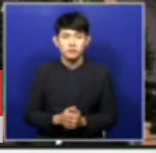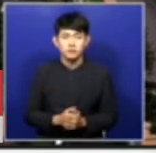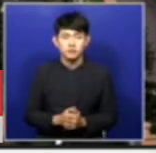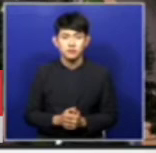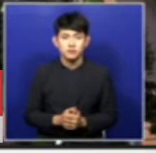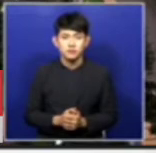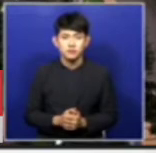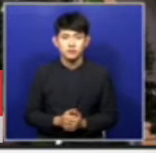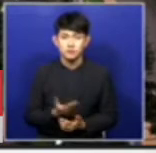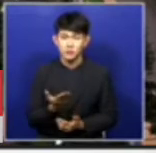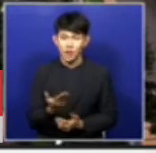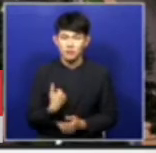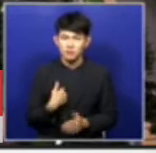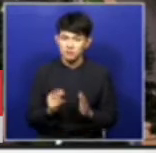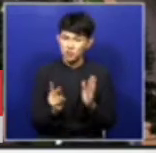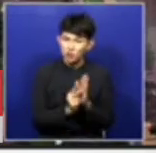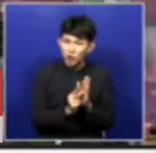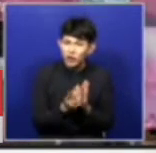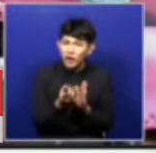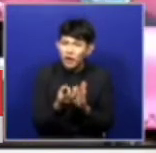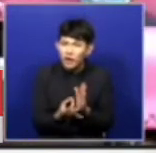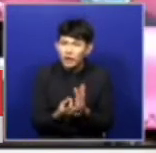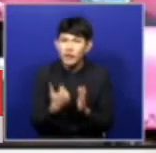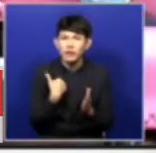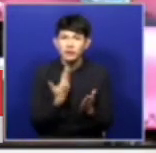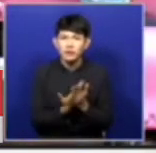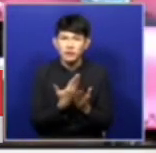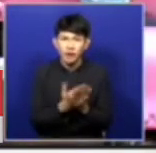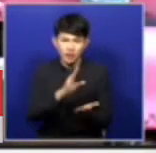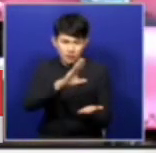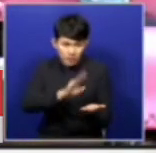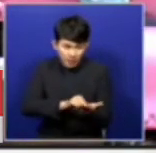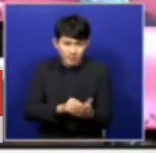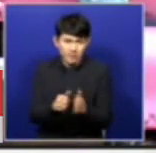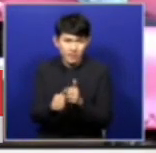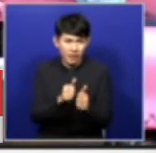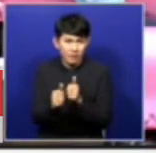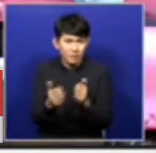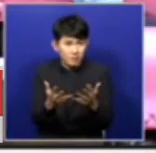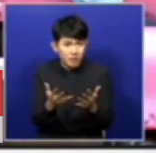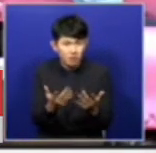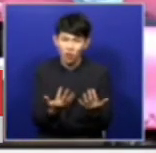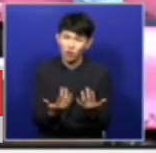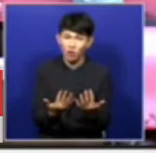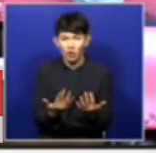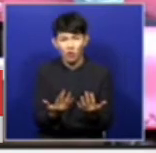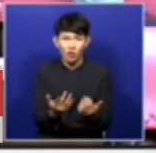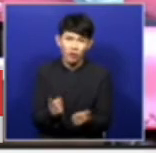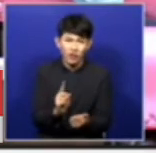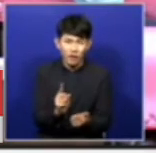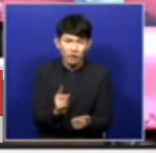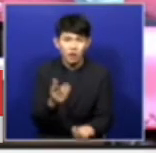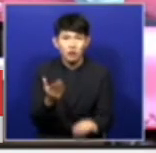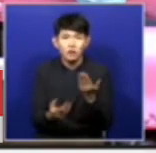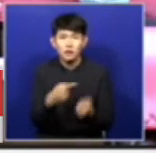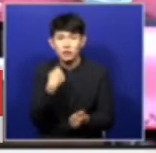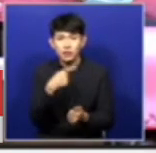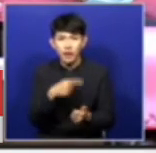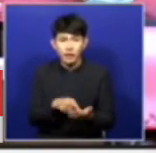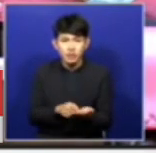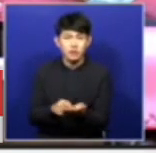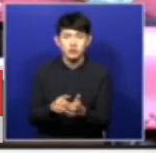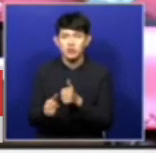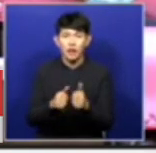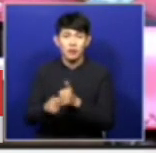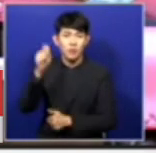ท่านไม่ได้มีมาตรการที่จะรับเงินจะเก็บเงินในขณะประมูลเลยเหรอหรือว่าใครมายื่นประมูลได้แ